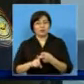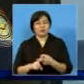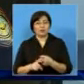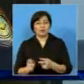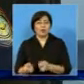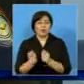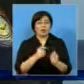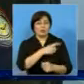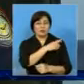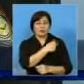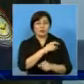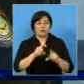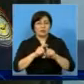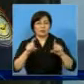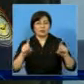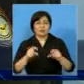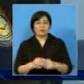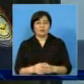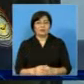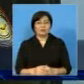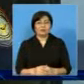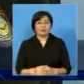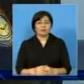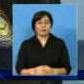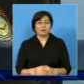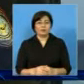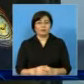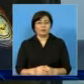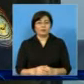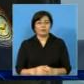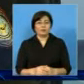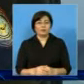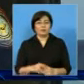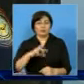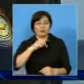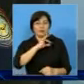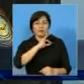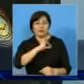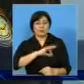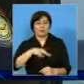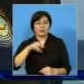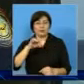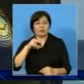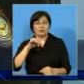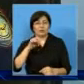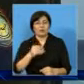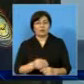То есть даже до такого может довести использование, неправильное использование петард.